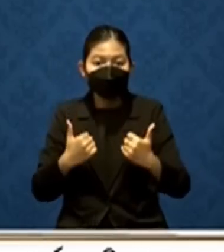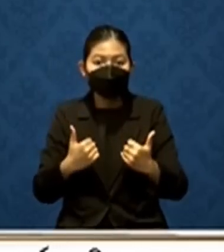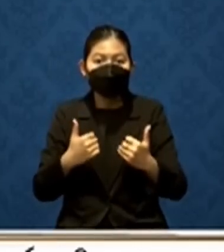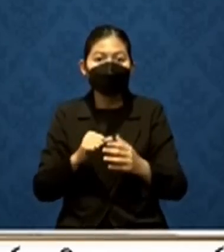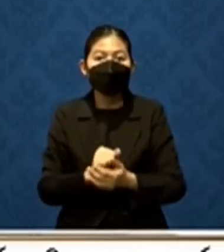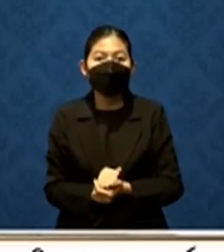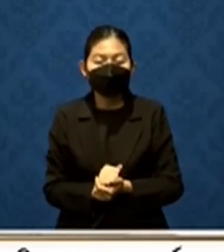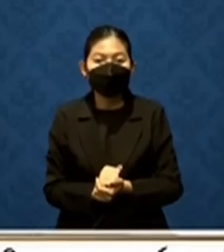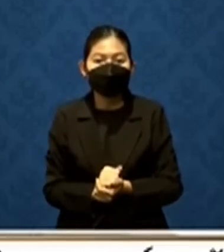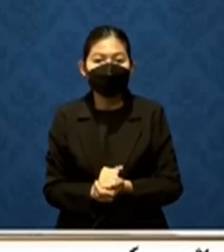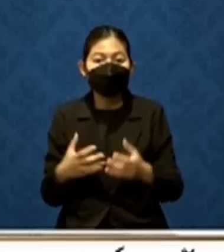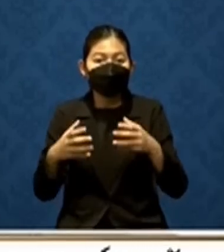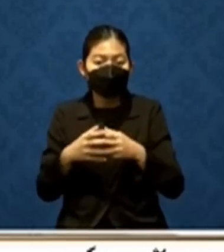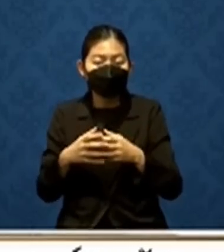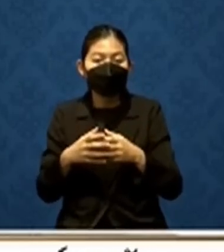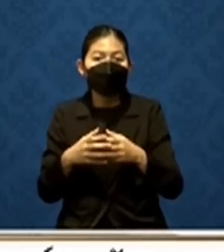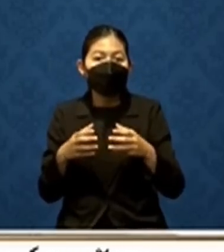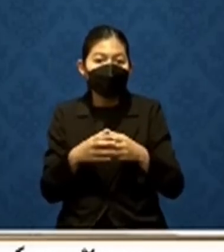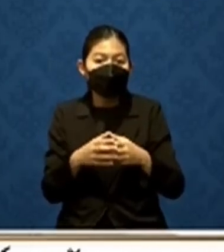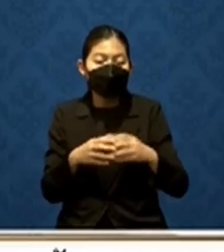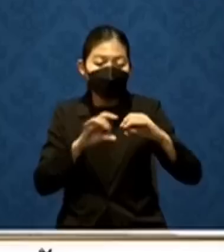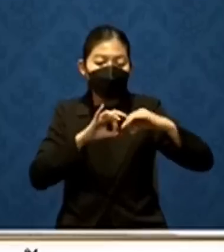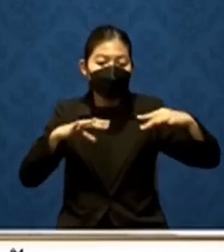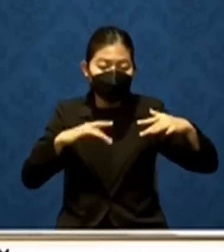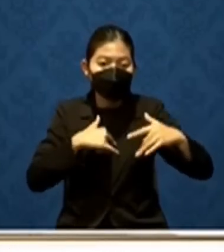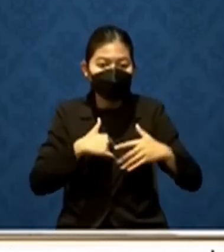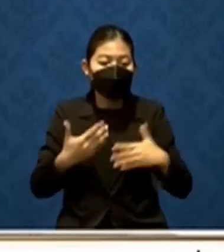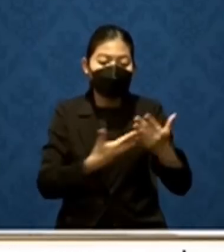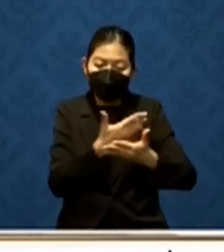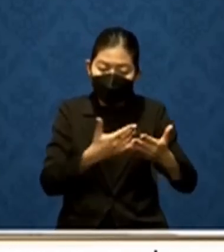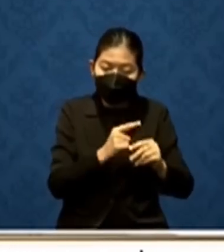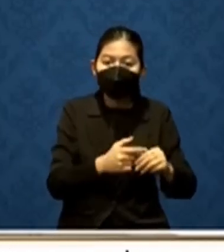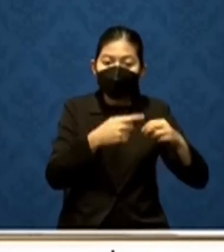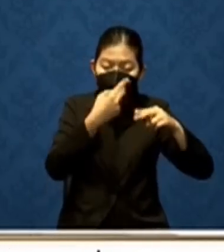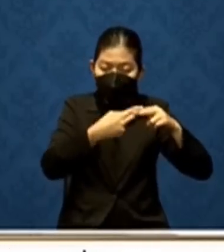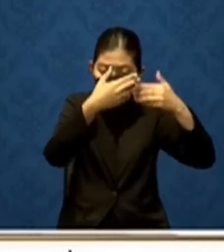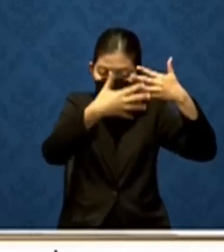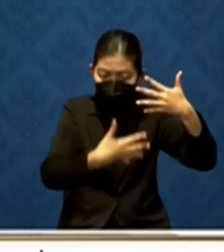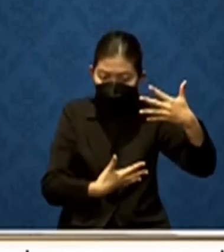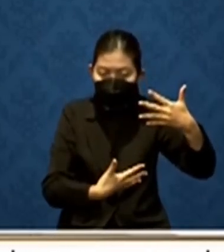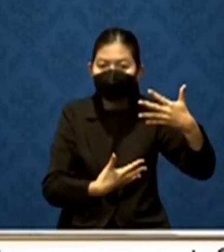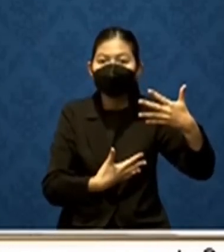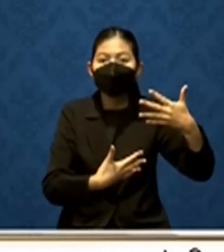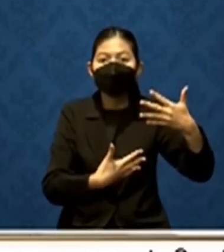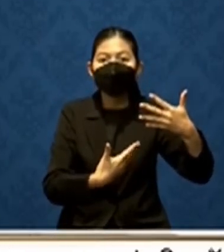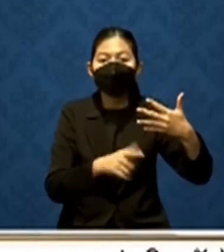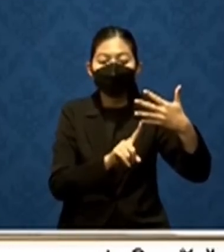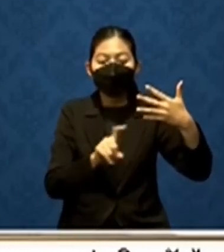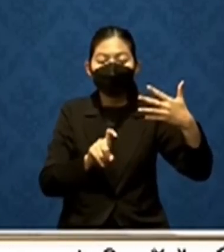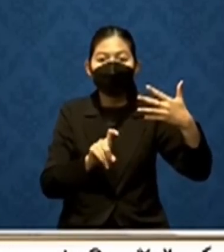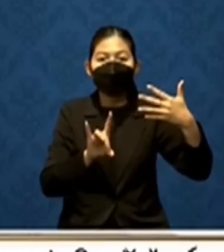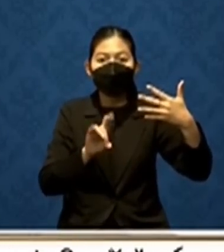สมาชิกพรรคร่วมฝ่ายค้านเราได้เข้าชื่อจำนวนทั้งหมดล่ะครับ